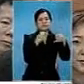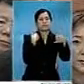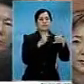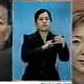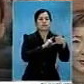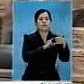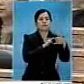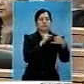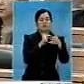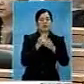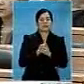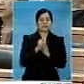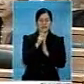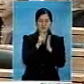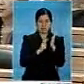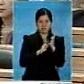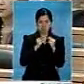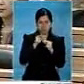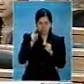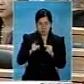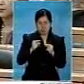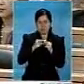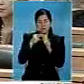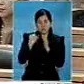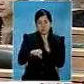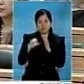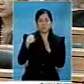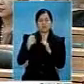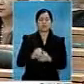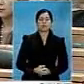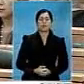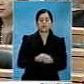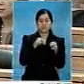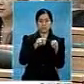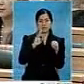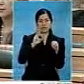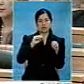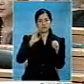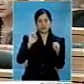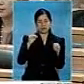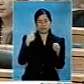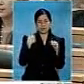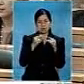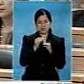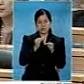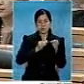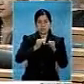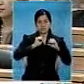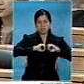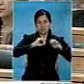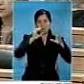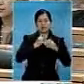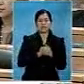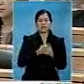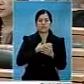ให้ต้องรับผิดอยู่แล้วนะครับส่วนมาตรา68หลายท่านก็พูดไว้ชัดเจนเพียงแต่เราต้องการ